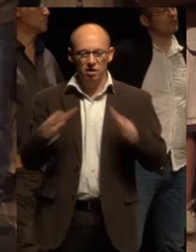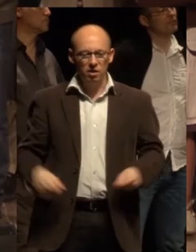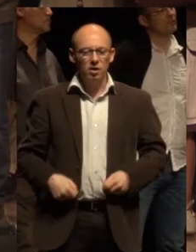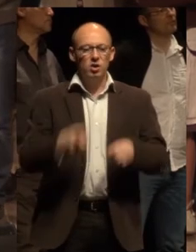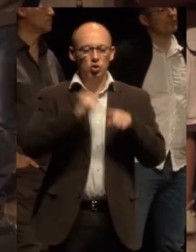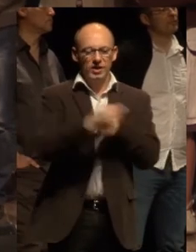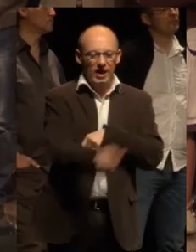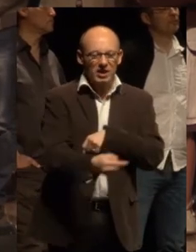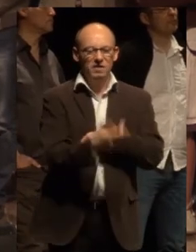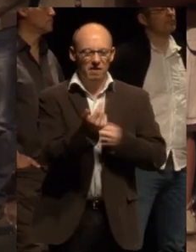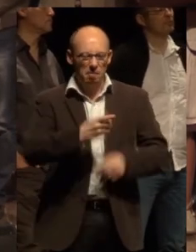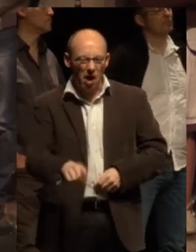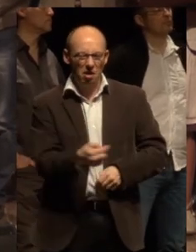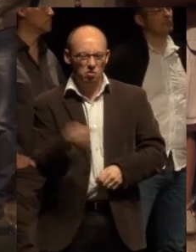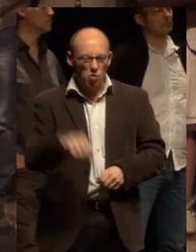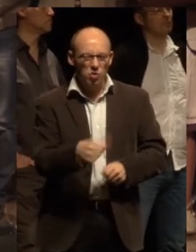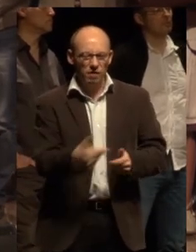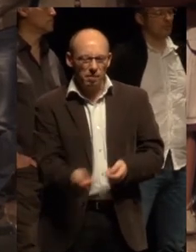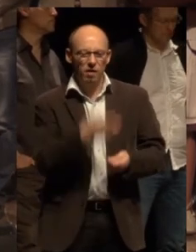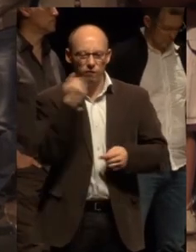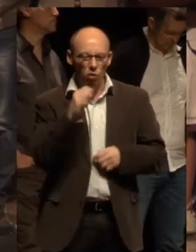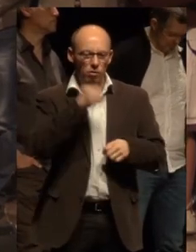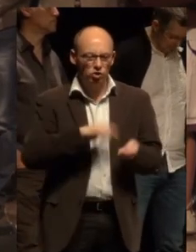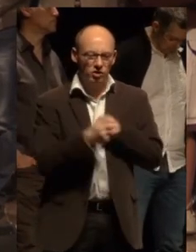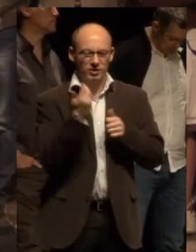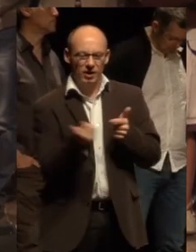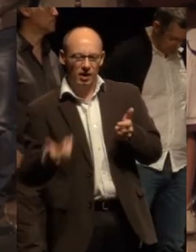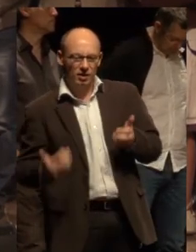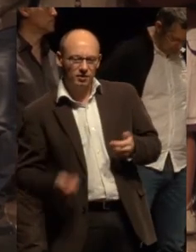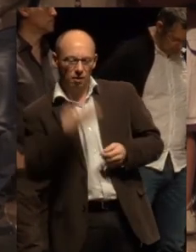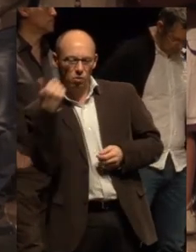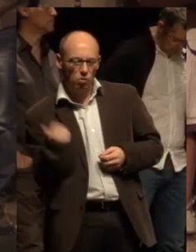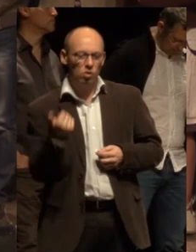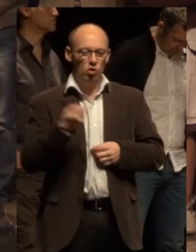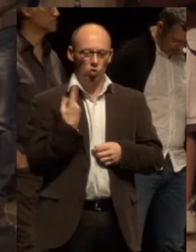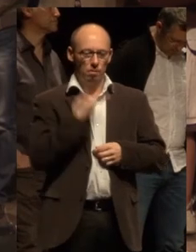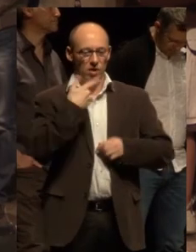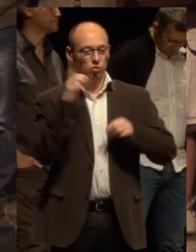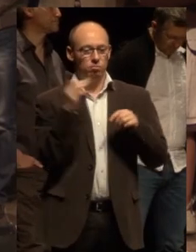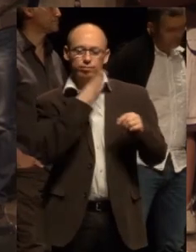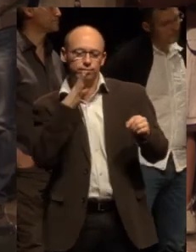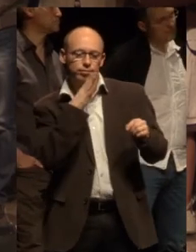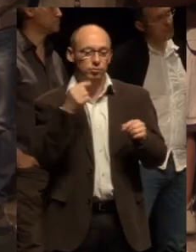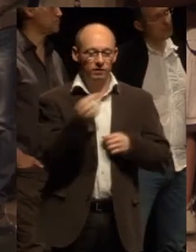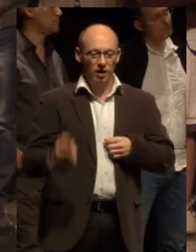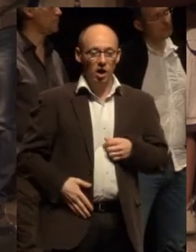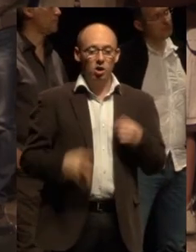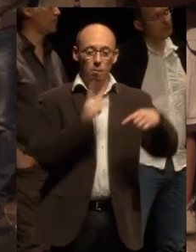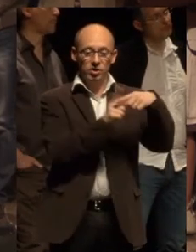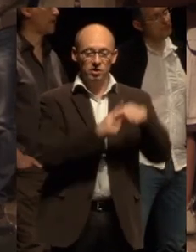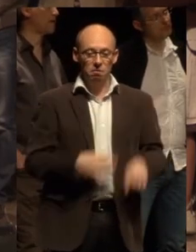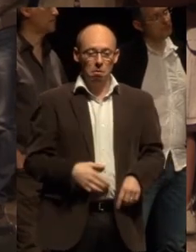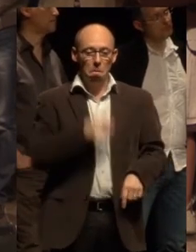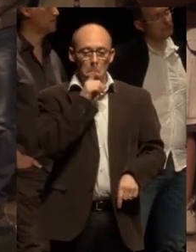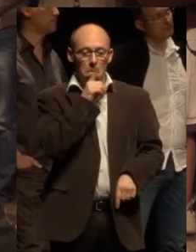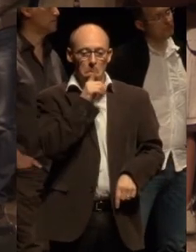loin. Alors, quand ça va bien, c'est toujours le maire qui reçoit les applaudissements, jamais ceux qui ont passé des années à construire, à